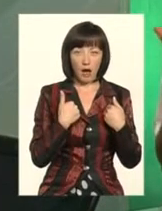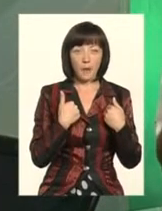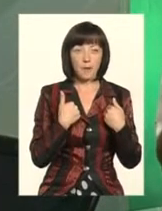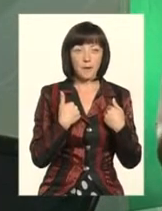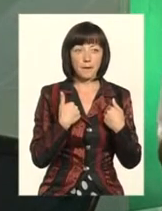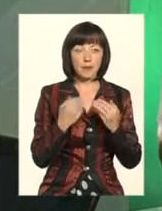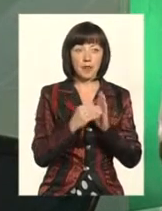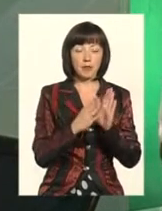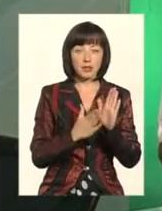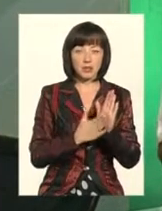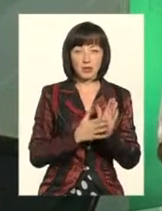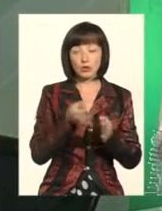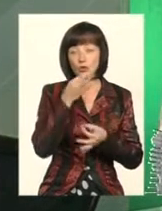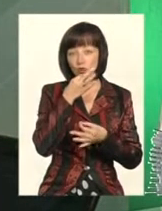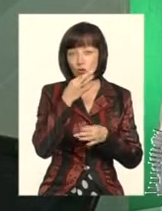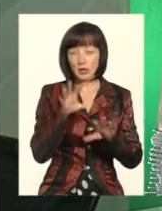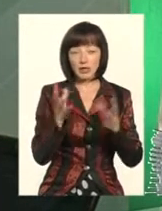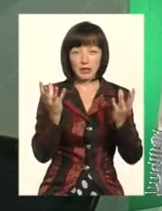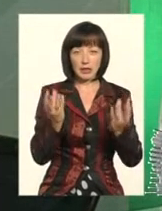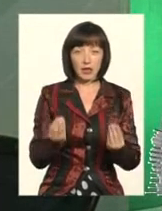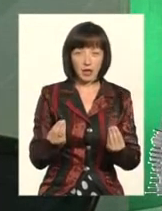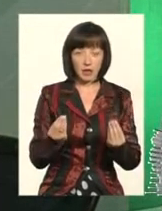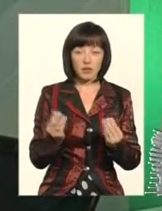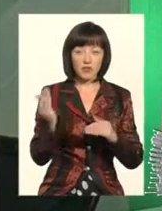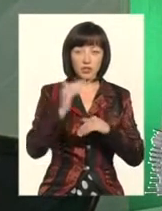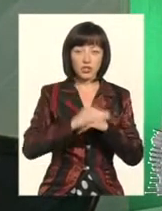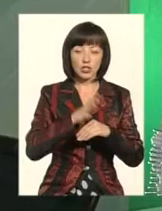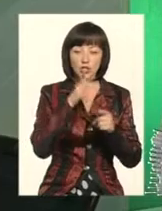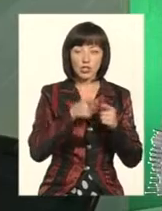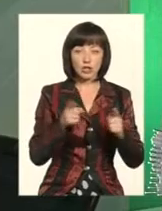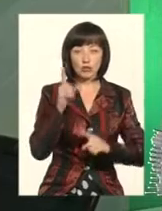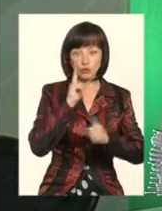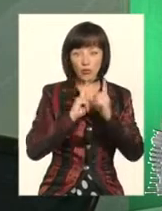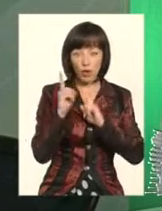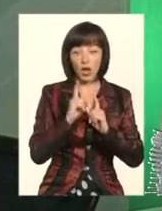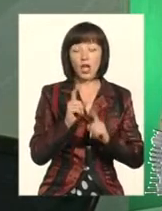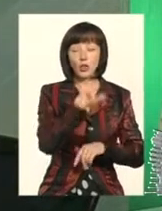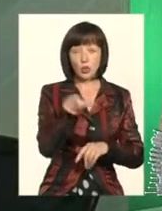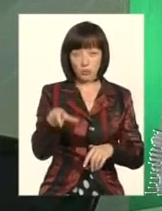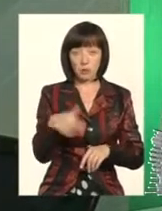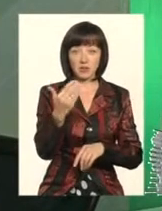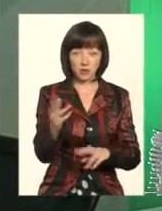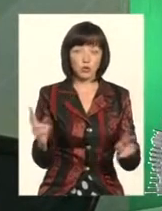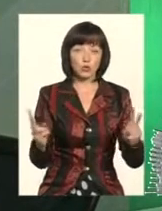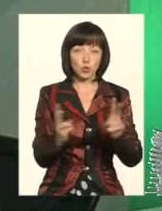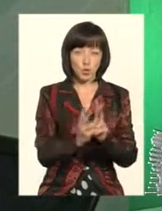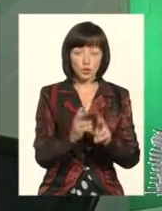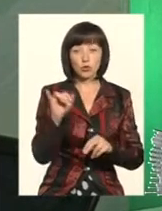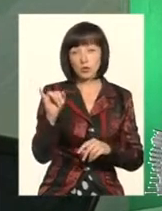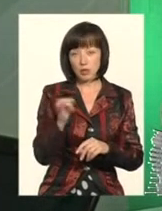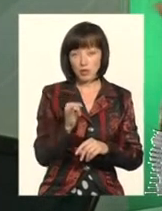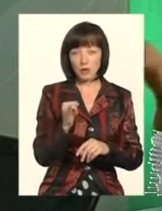на будь-який день, вечірній час збори, і я з мешканцями вашими зустрінусь.